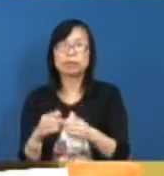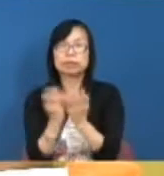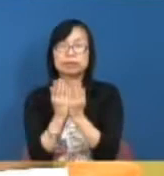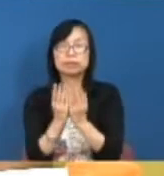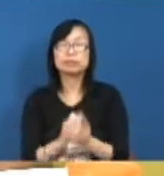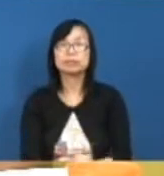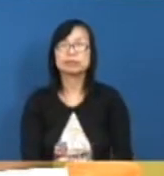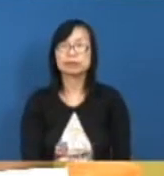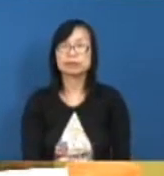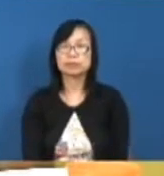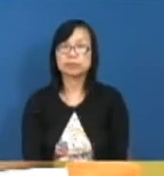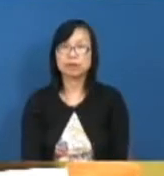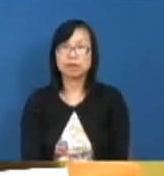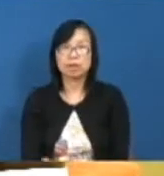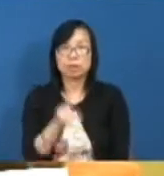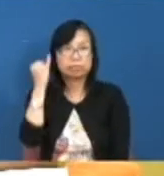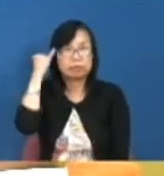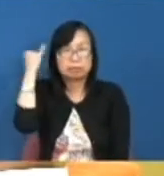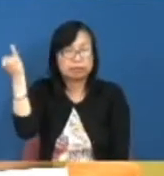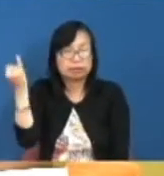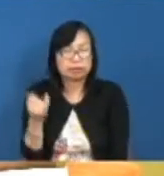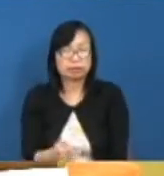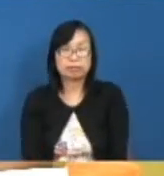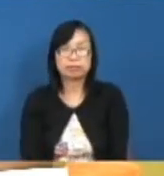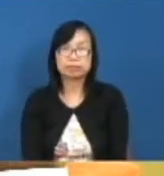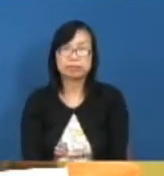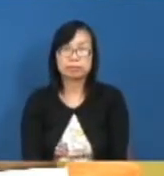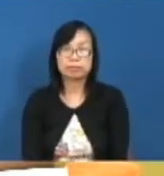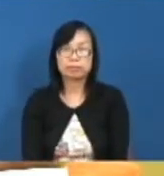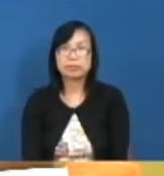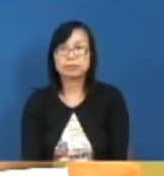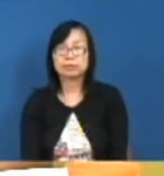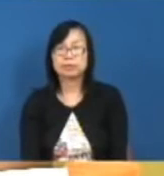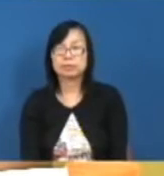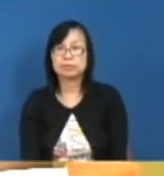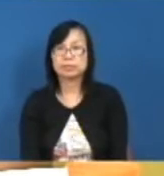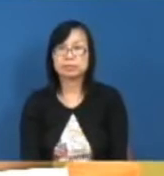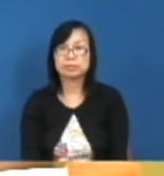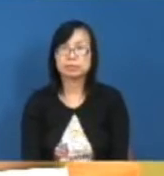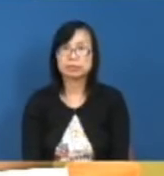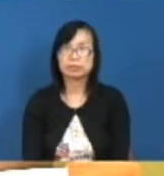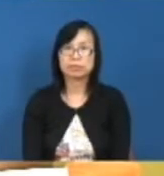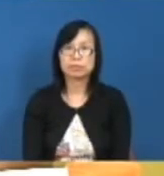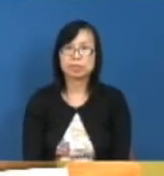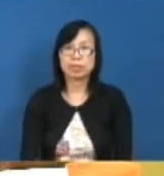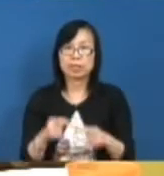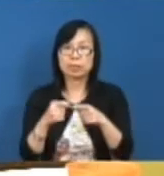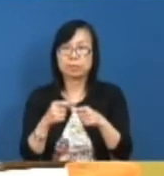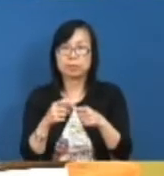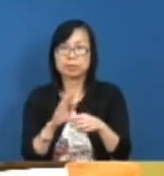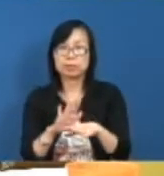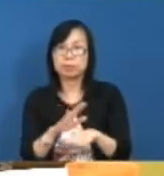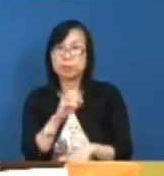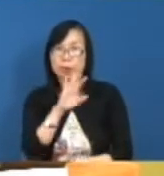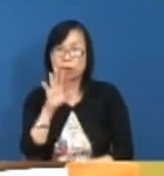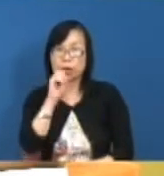跟著這樣，那我都想不到他們為什麼要支持八九民運的學生是公民抗命，那些公學學生不用